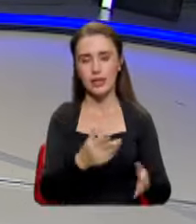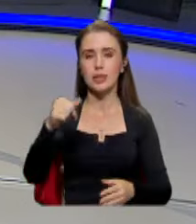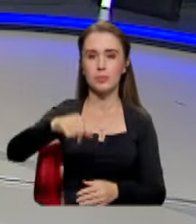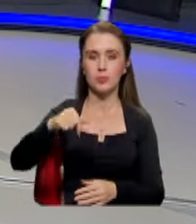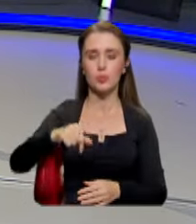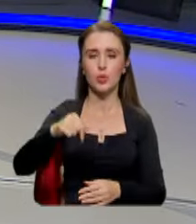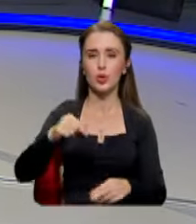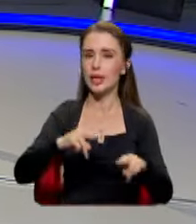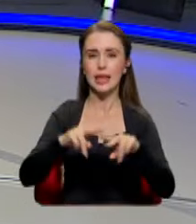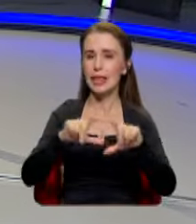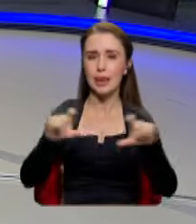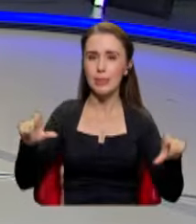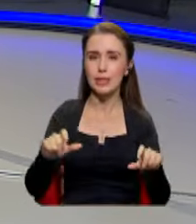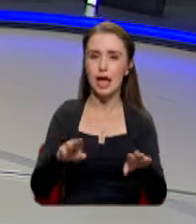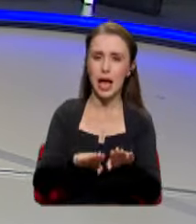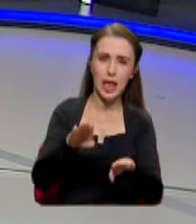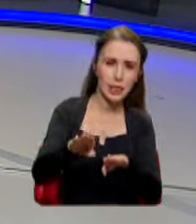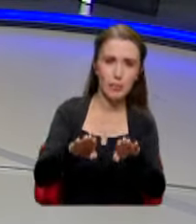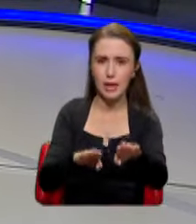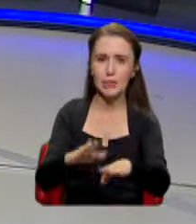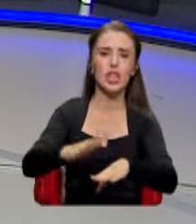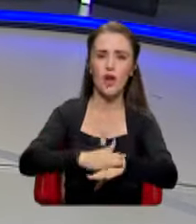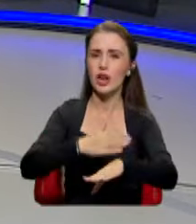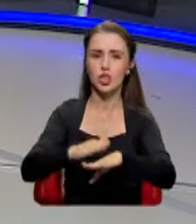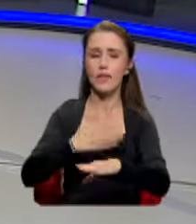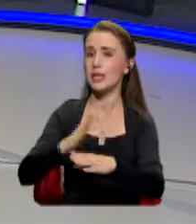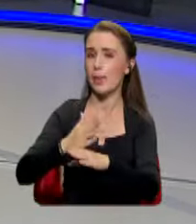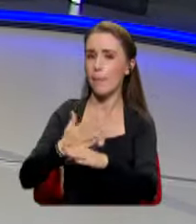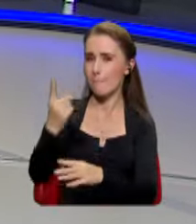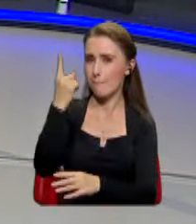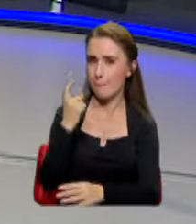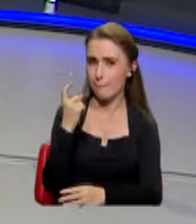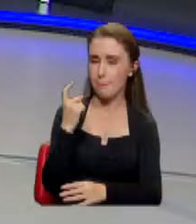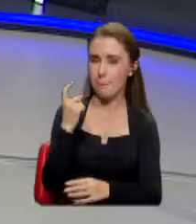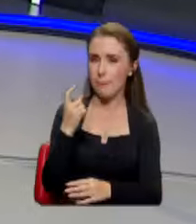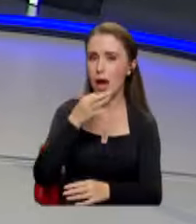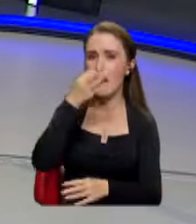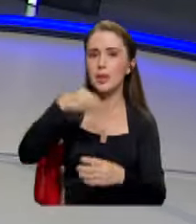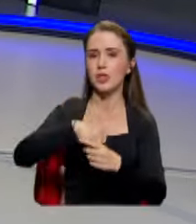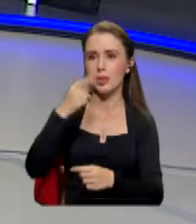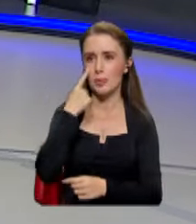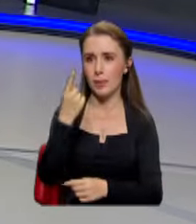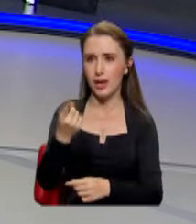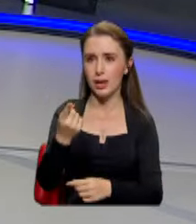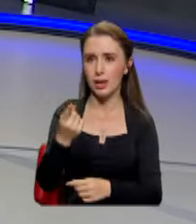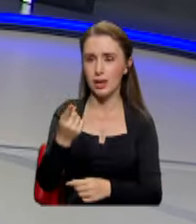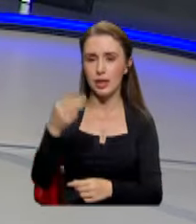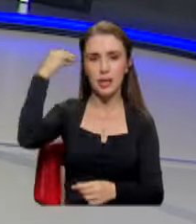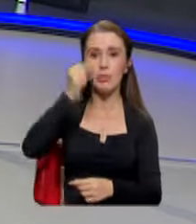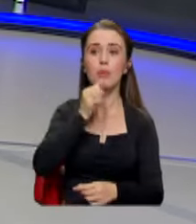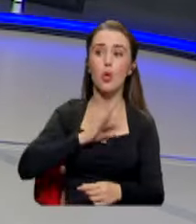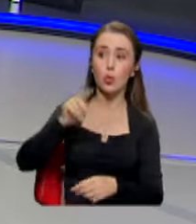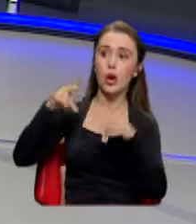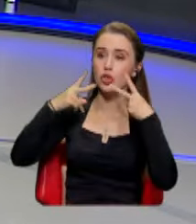Efendim bugünkü etiketimiz adım adım olacak neden adım adım olacak derseniz Vallahi şöyle bir bültene baktıktan sonra bir imamoğlu'nun